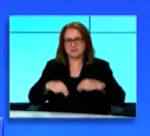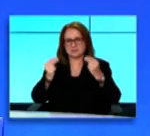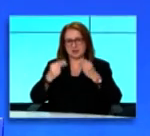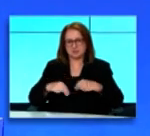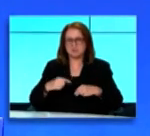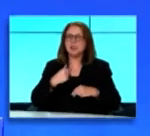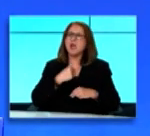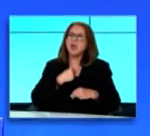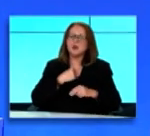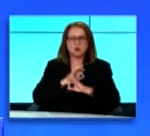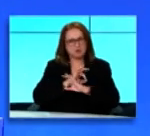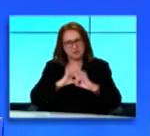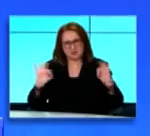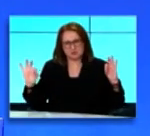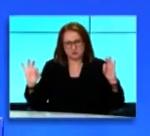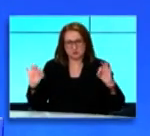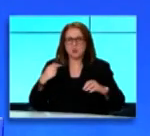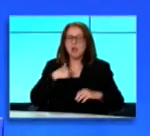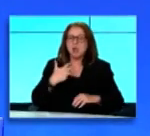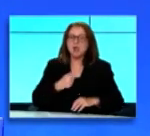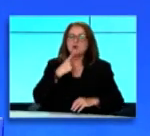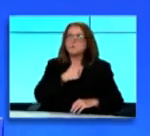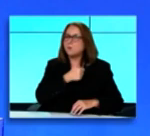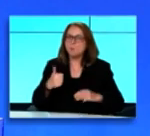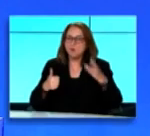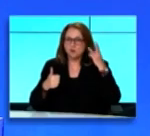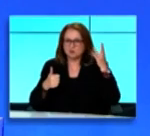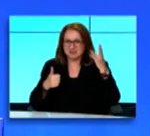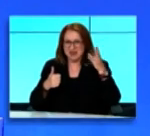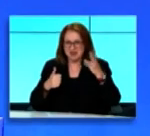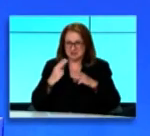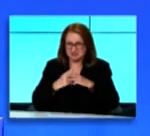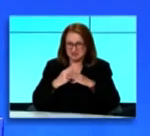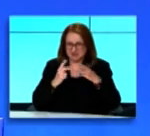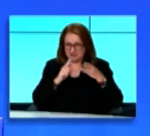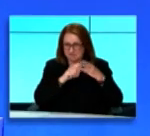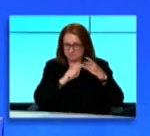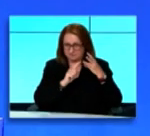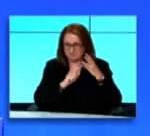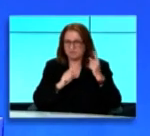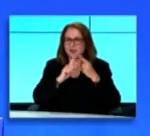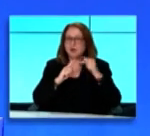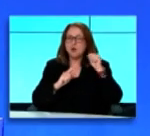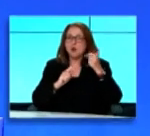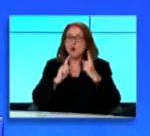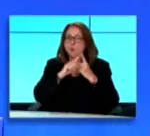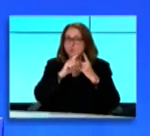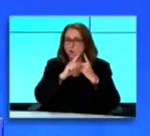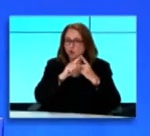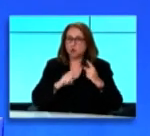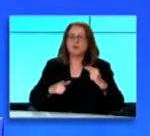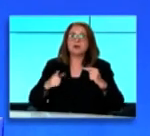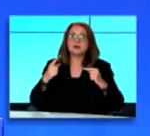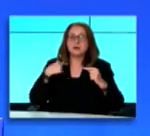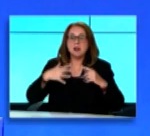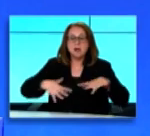τρεις επισημάνσεις. Την πρώτον, εξ αρχής κυρίαρχος στόχος μας στις φυσικές